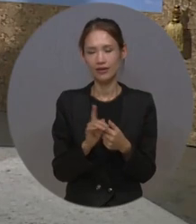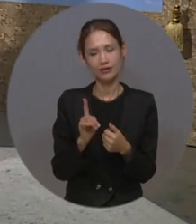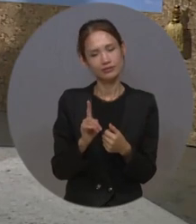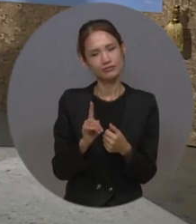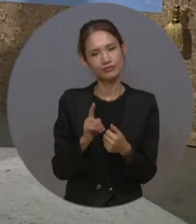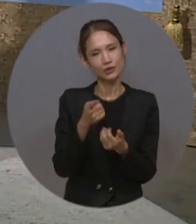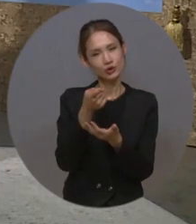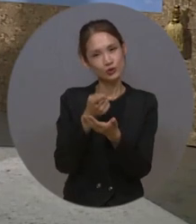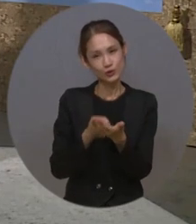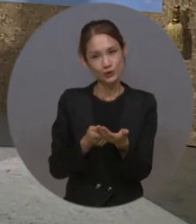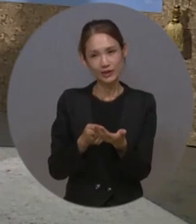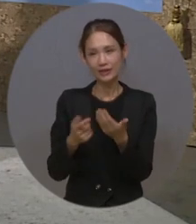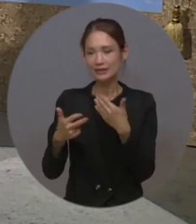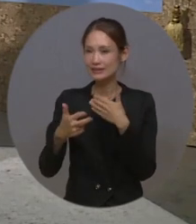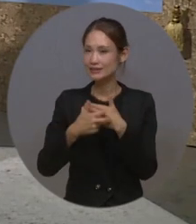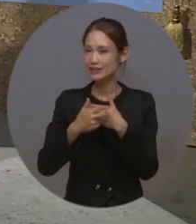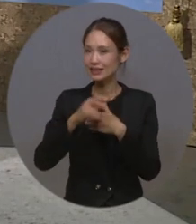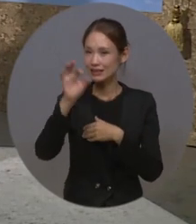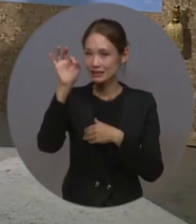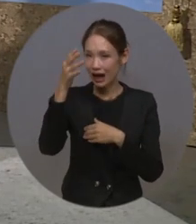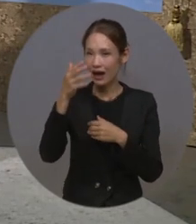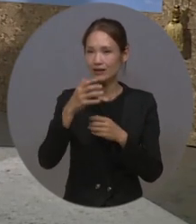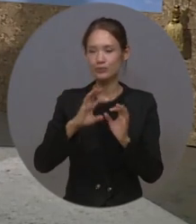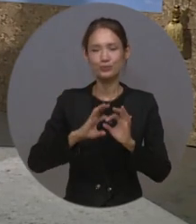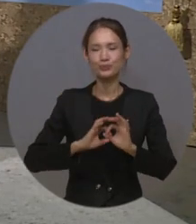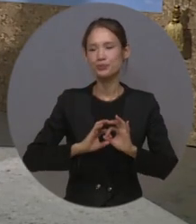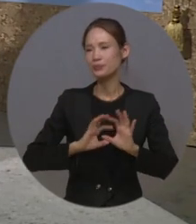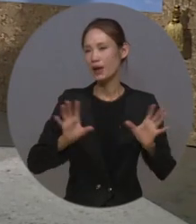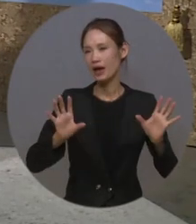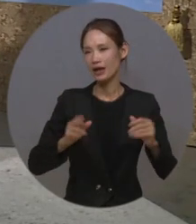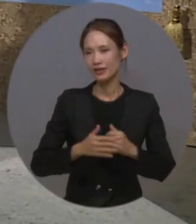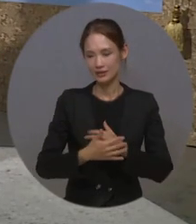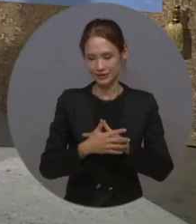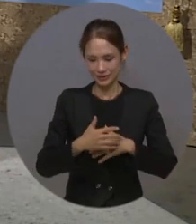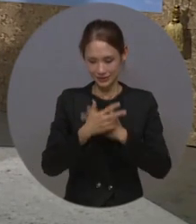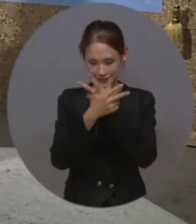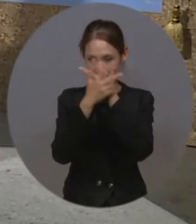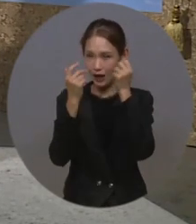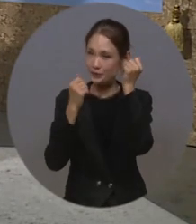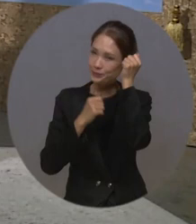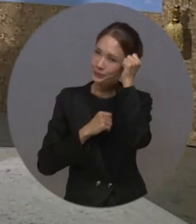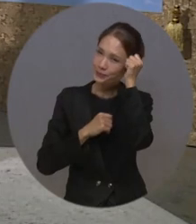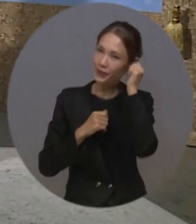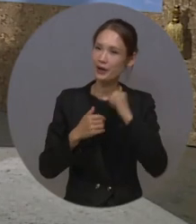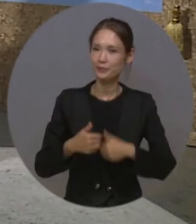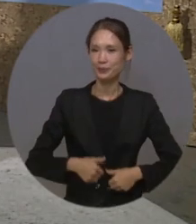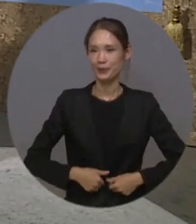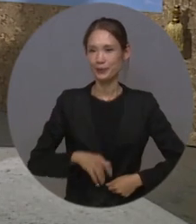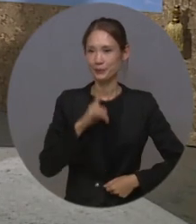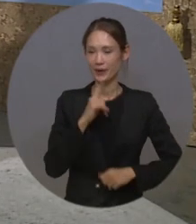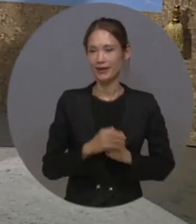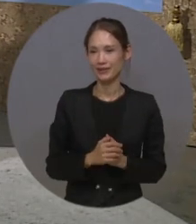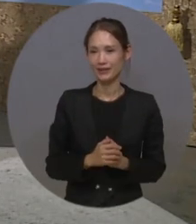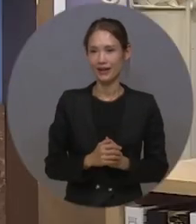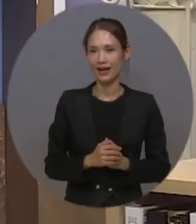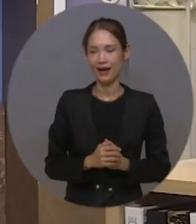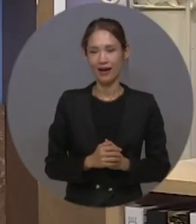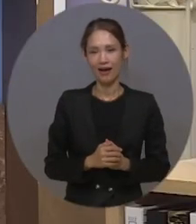뭐 수술이나 의술의 네. 힘을 빌리지 않고도 그렇죠. 숙면을 취할 수 있게 도와주신다는 네네. 말씀이신가요? 그렇죠. 아, 사실